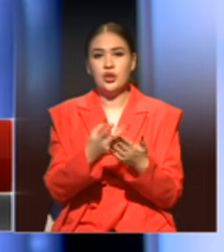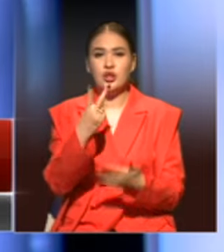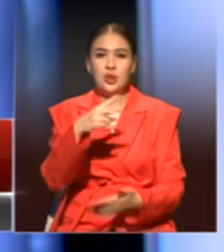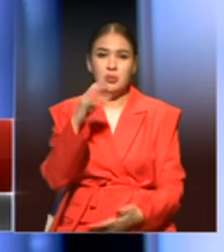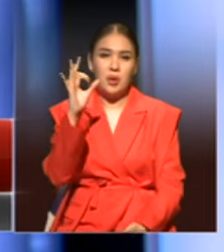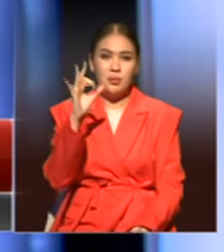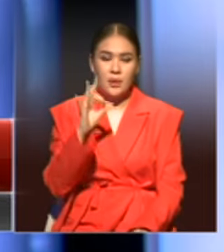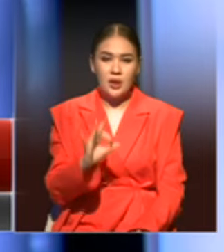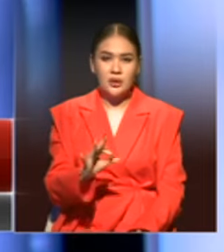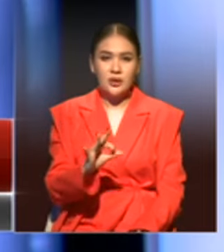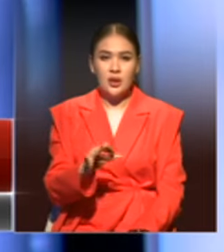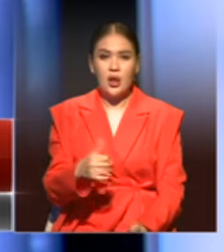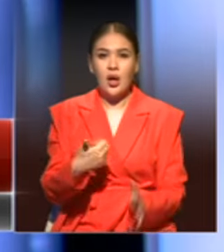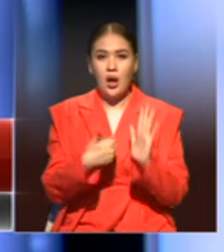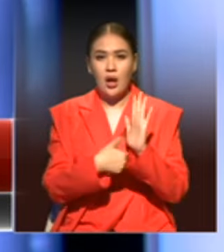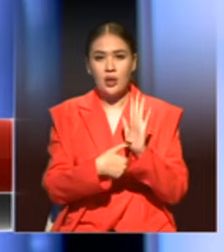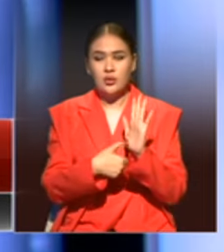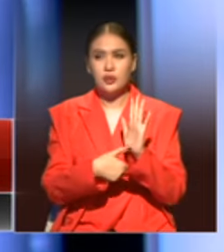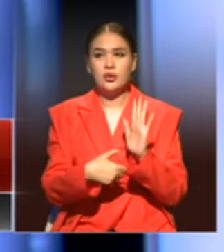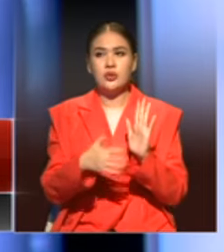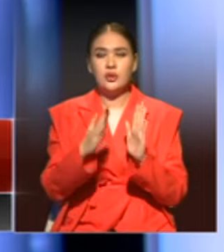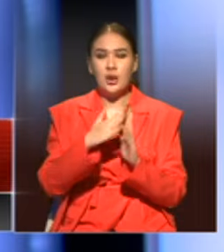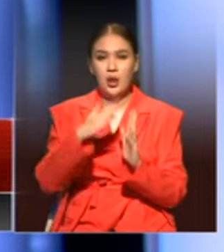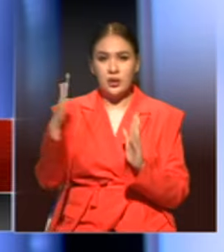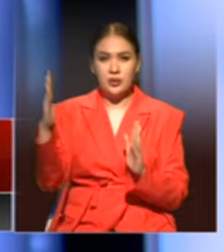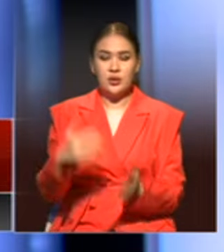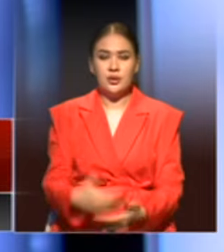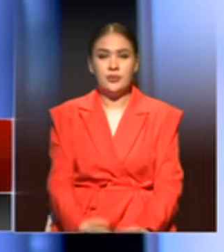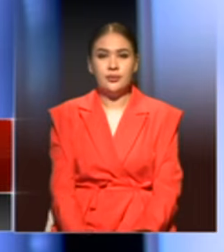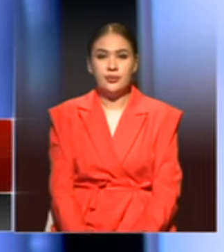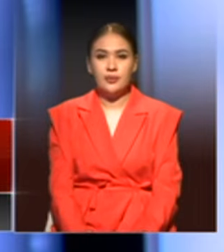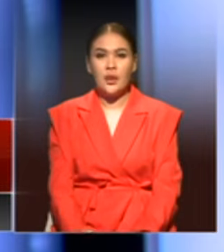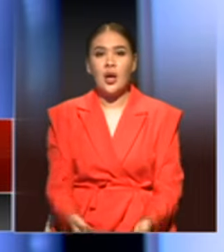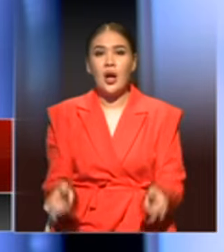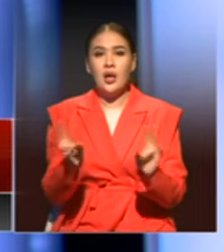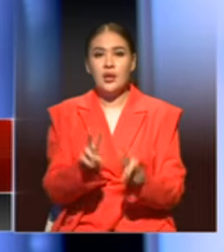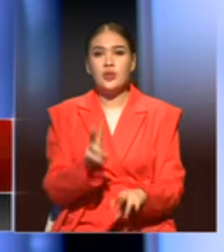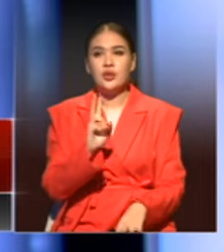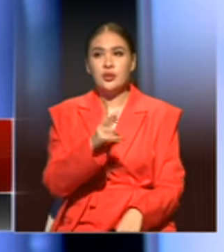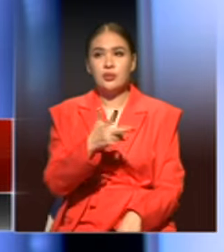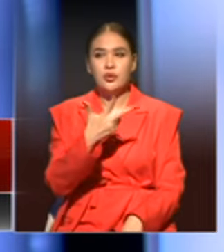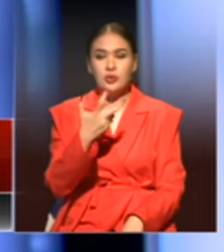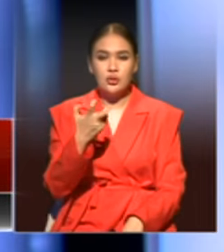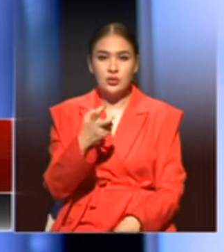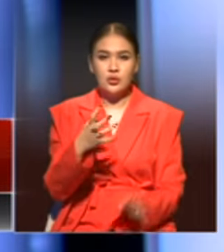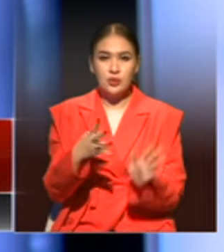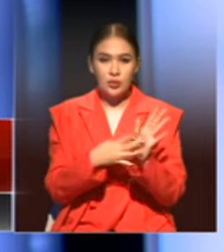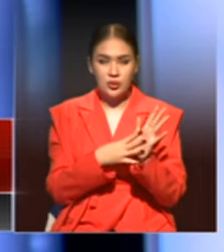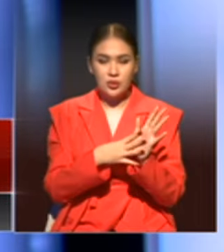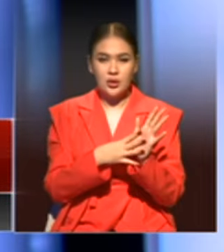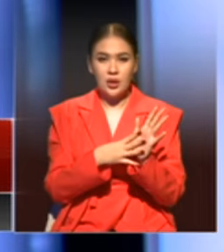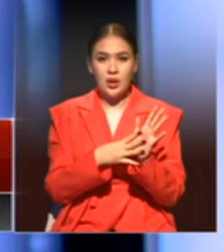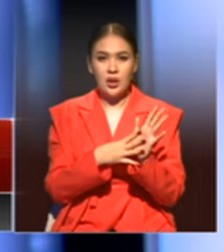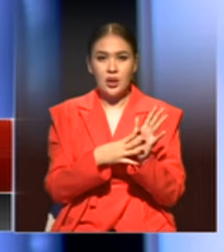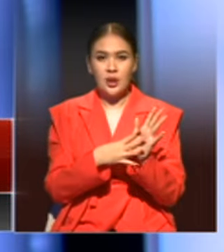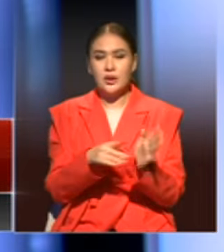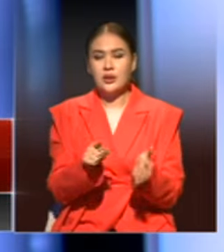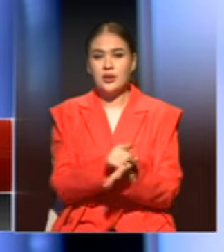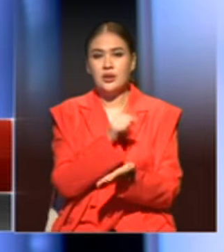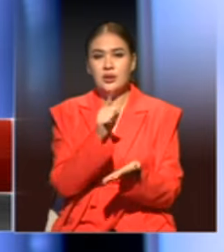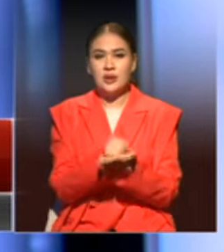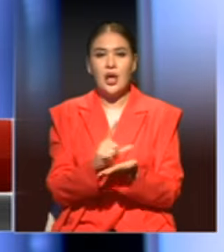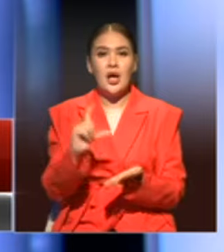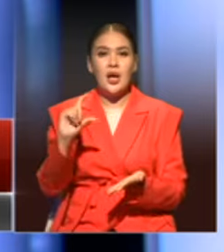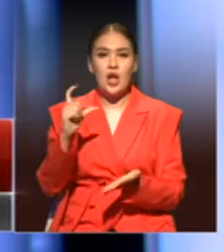ғана, яғни 619 данасы ғана заңдастырылған. Қалған 2309 данасы тиісті